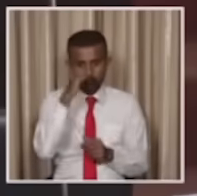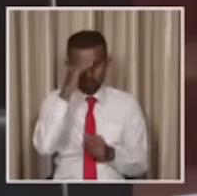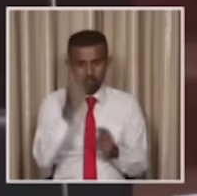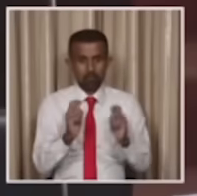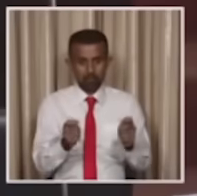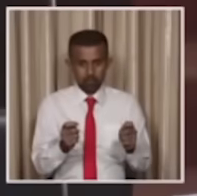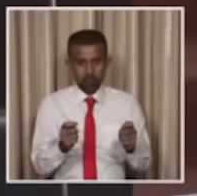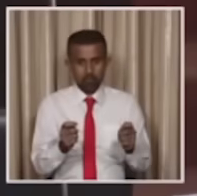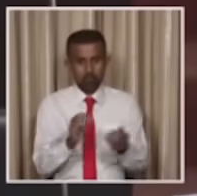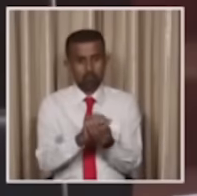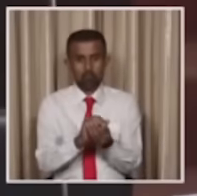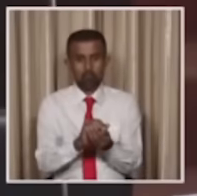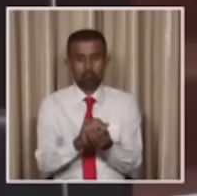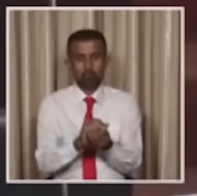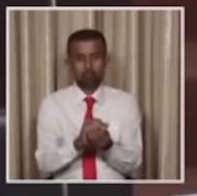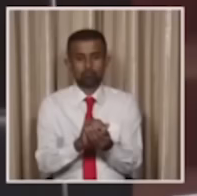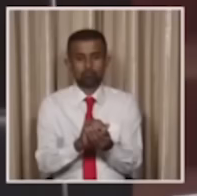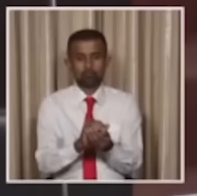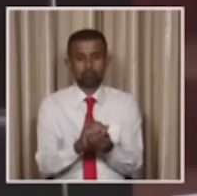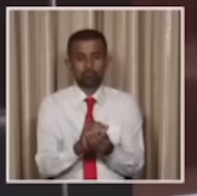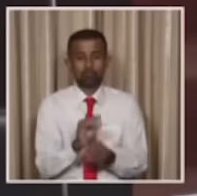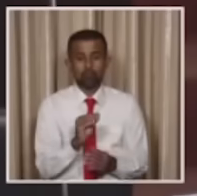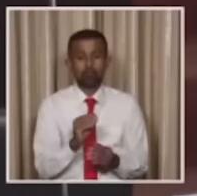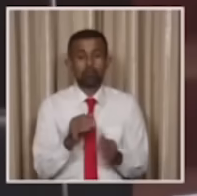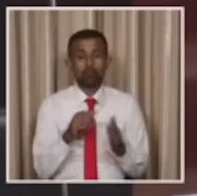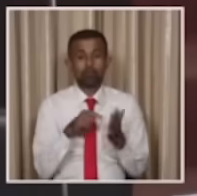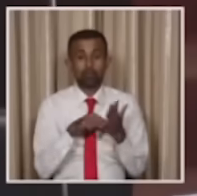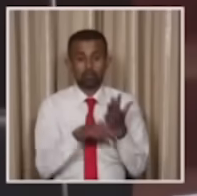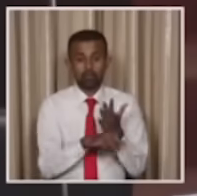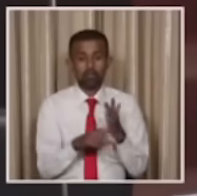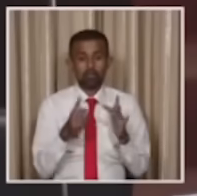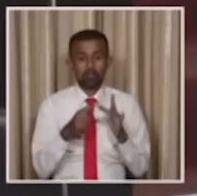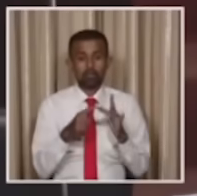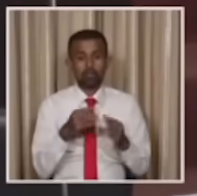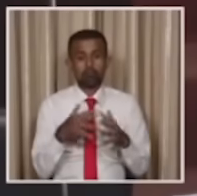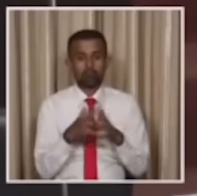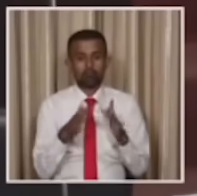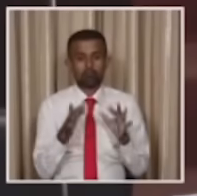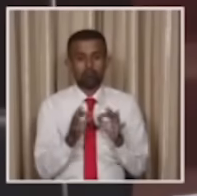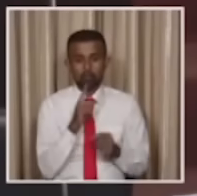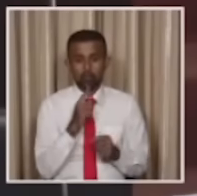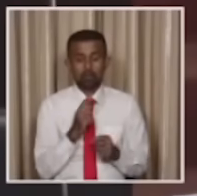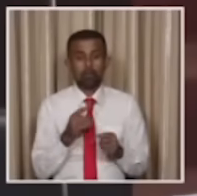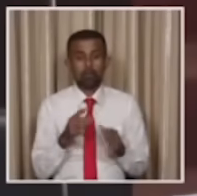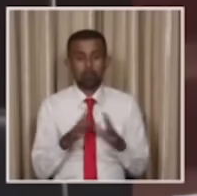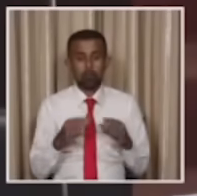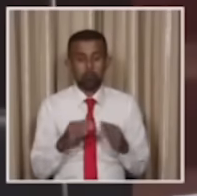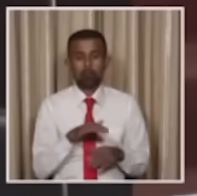ඒ කතානායක ගාව තියෙන්නේ. නමුත් ට්‍රාන්ස්පරන්සි ඉන්ටර්නැෂනල් එකෙන් කිව්වා අපේ වත්කම් වෙබ්සයිට්